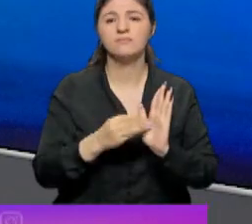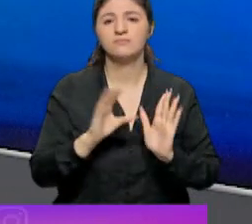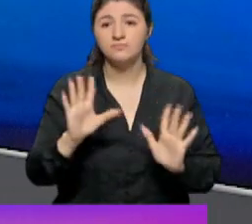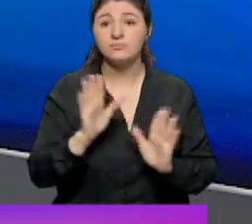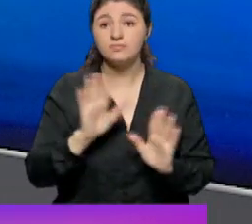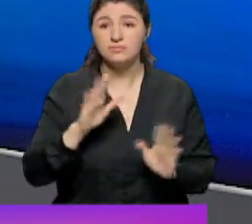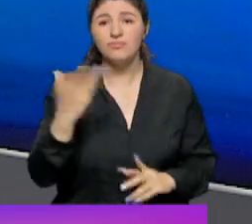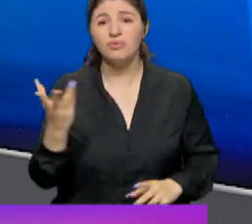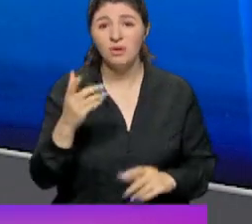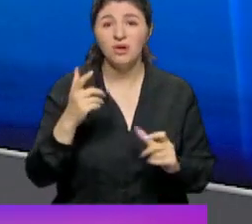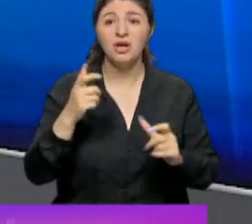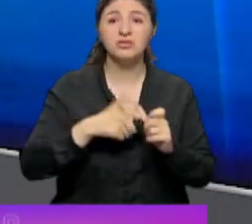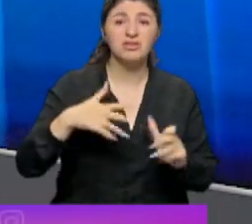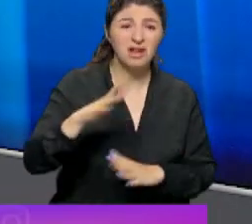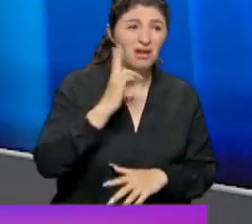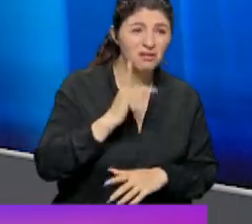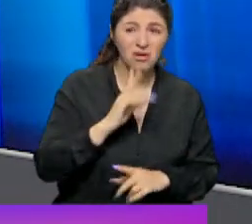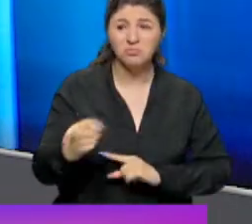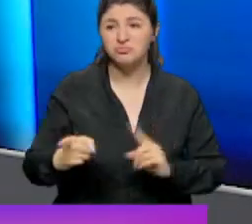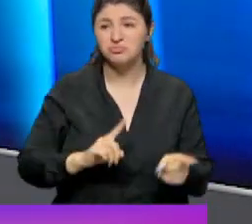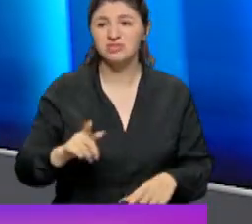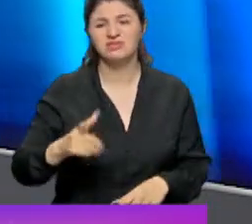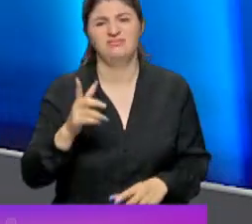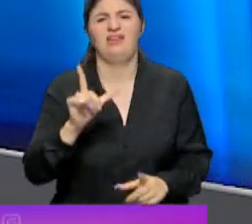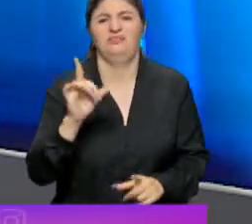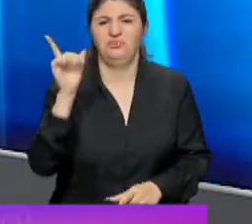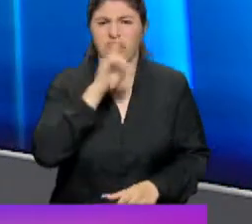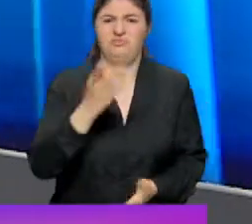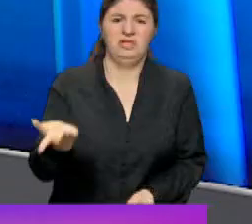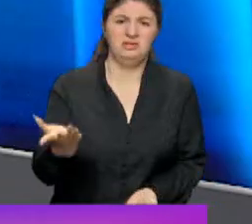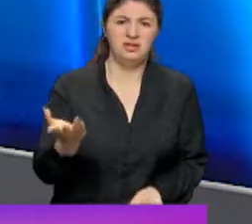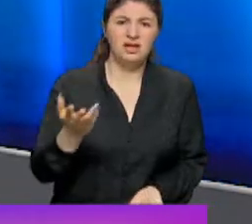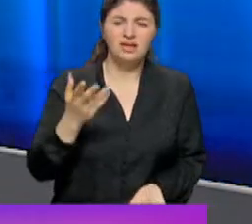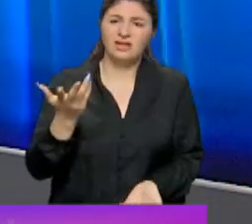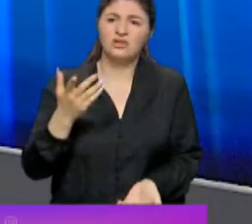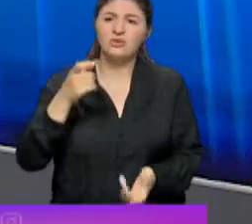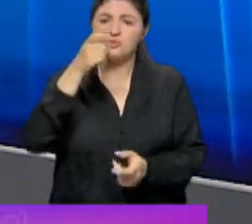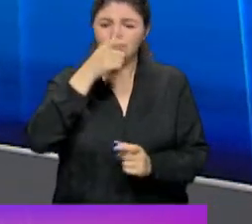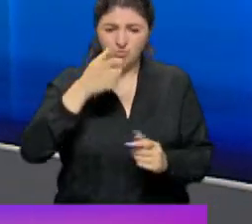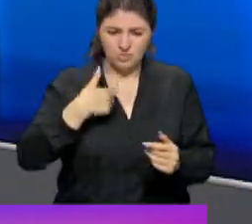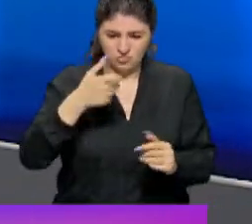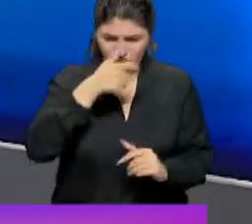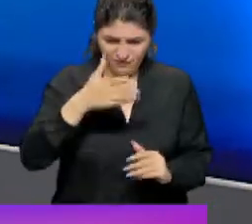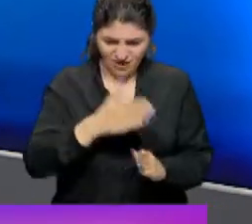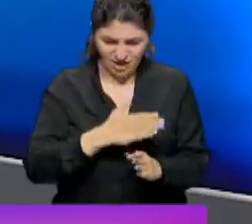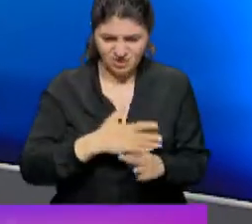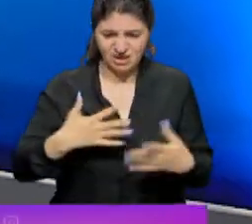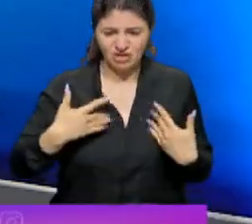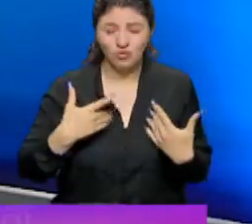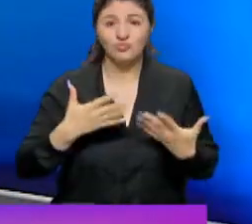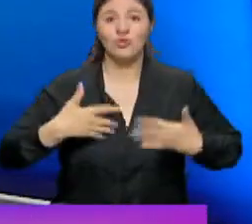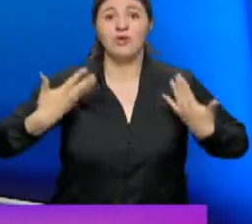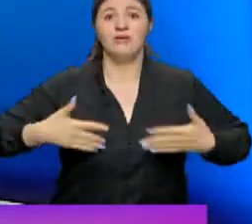koymadık ama yok Genel ahlak şuymuş buymuş falan gibi gerekçelerle ülkemizin dişisini coşkusunu